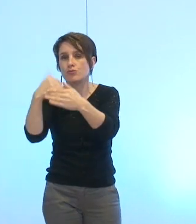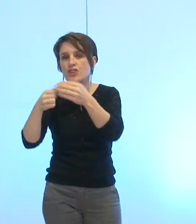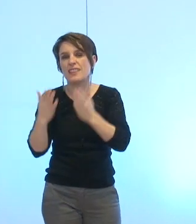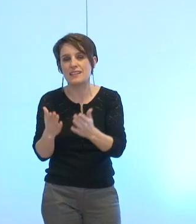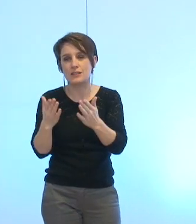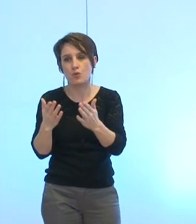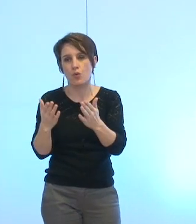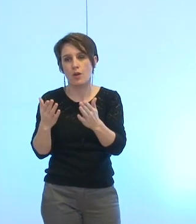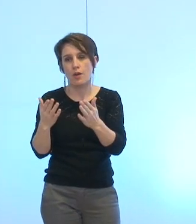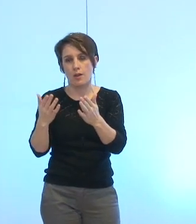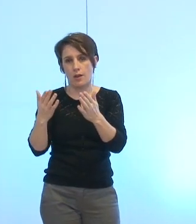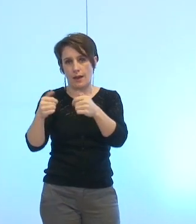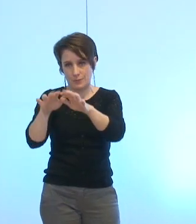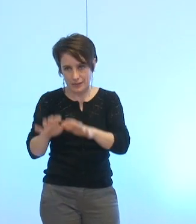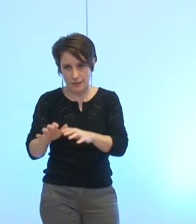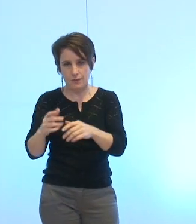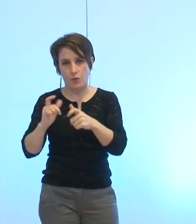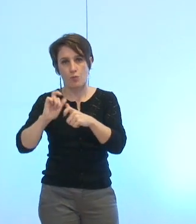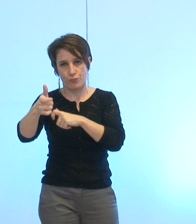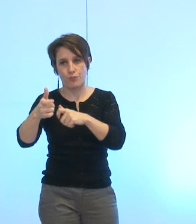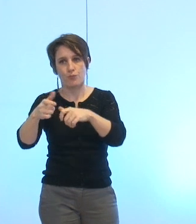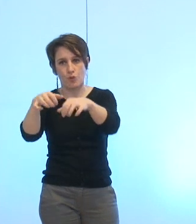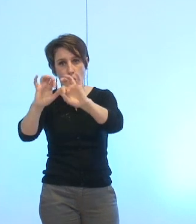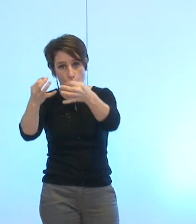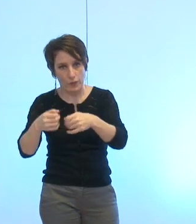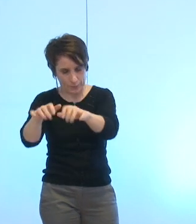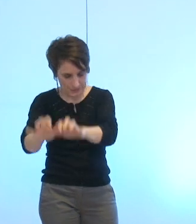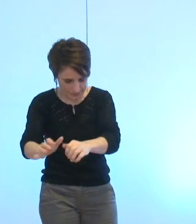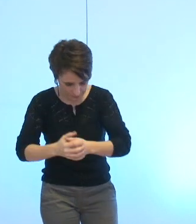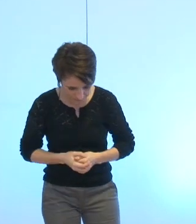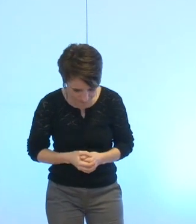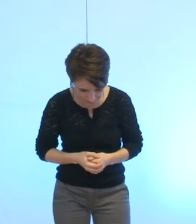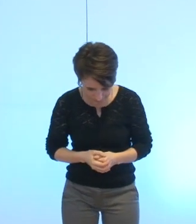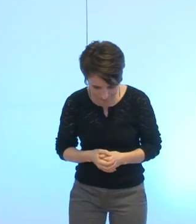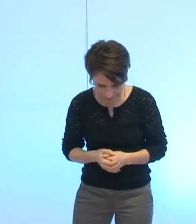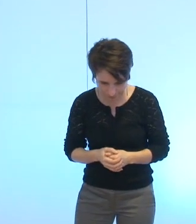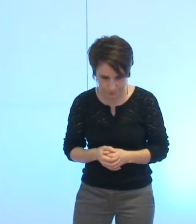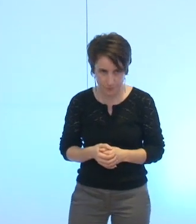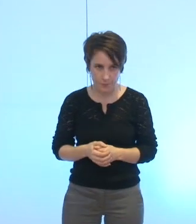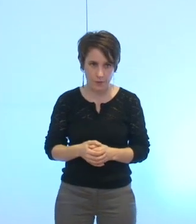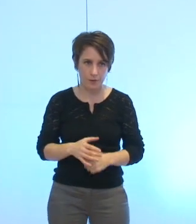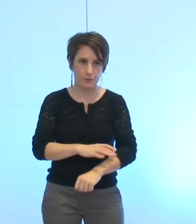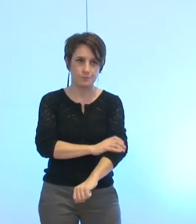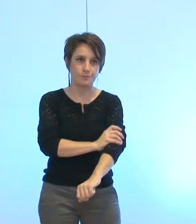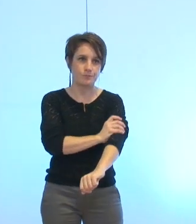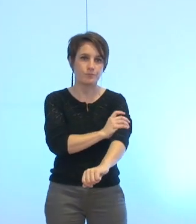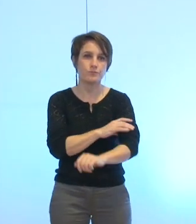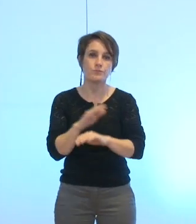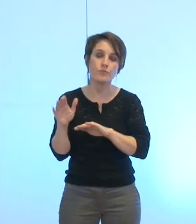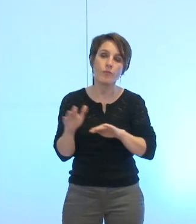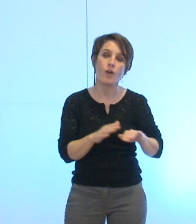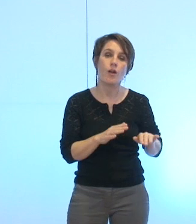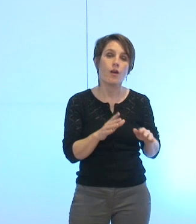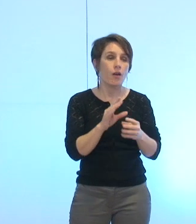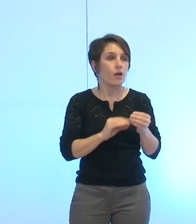compte administratif d'ailleurs pour la pour la suite également peut-être peti petite correction là